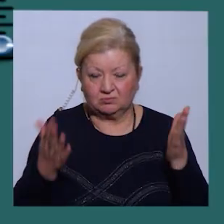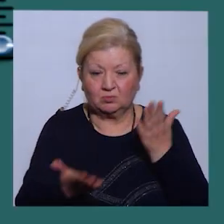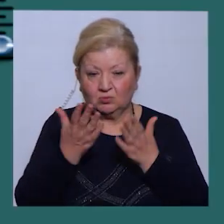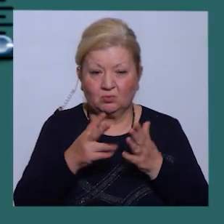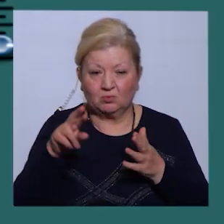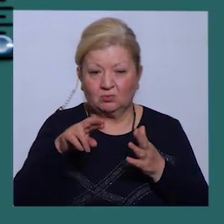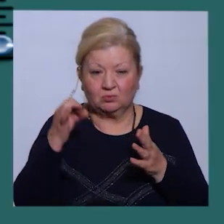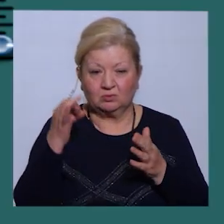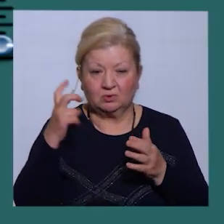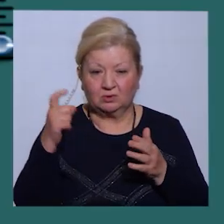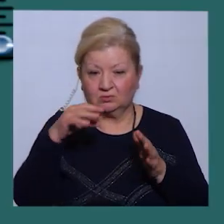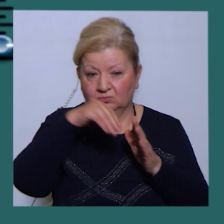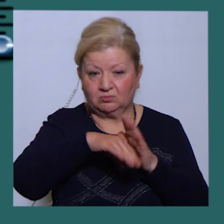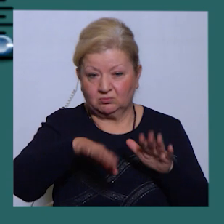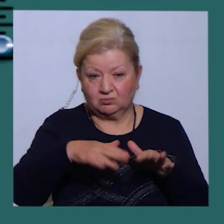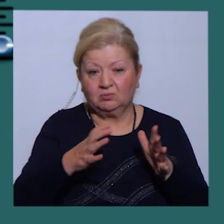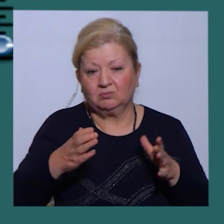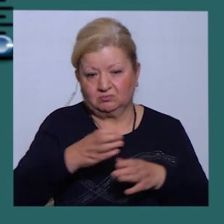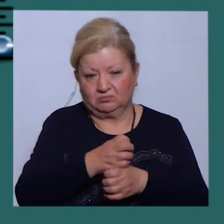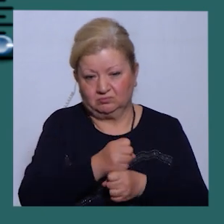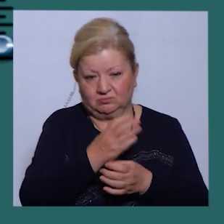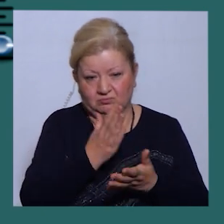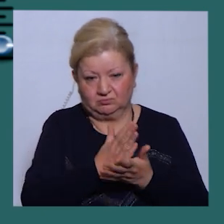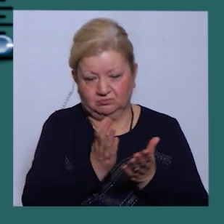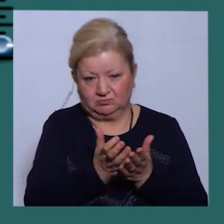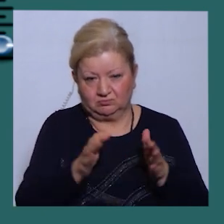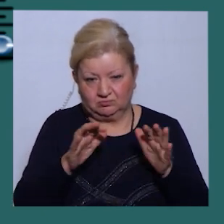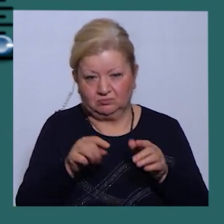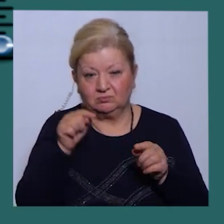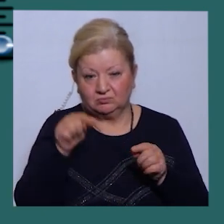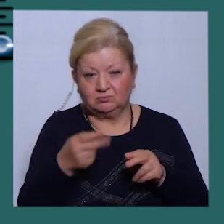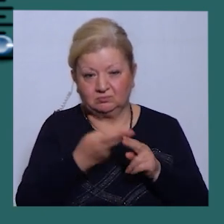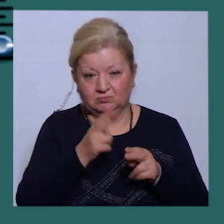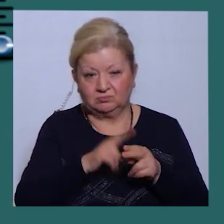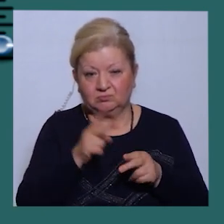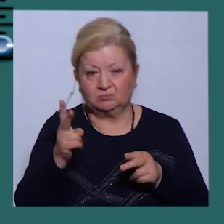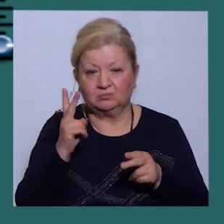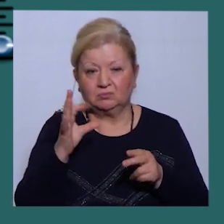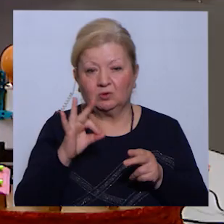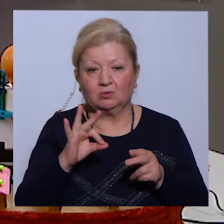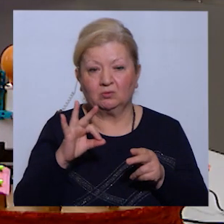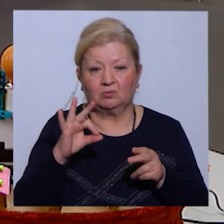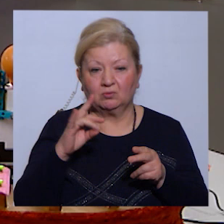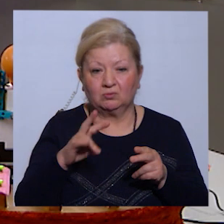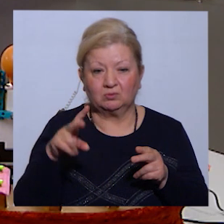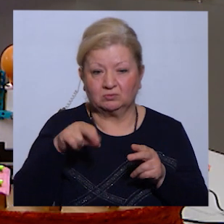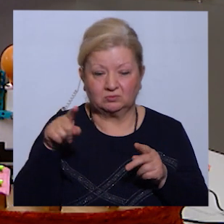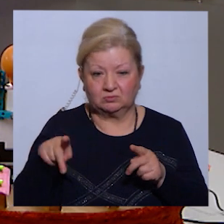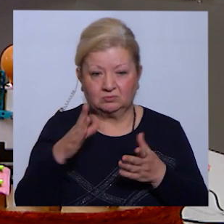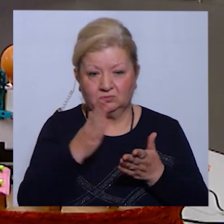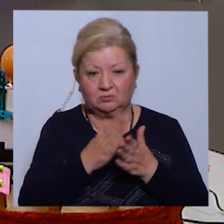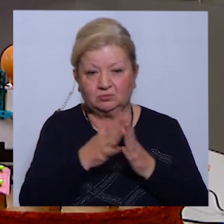არის, ამ ტევადობა არის შემცირებული. მაშასადამე აი ამ კონდენსატორის ტევადობა არის მოცემულ მომენტში დიდი,